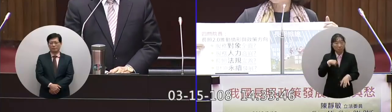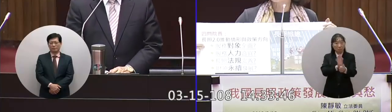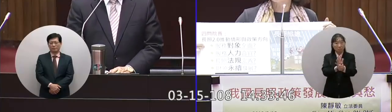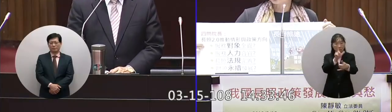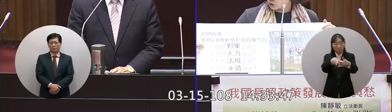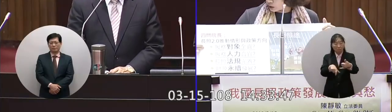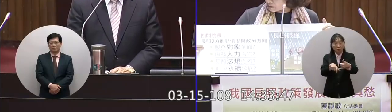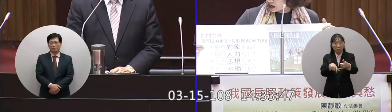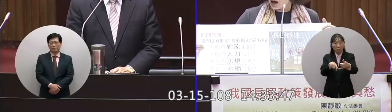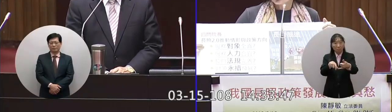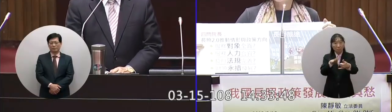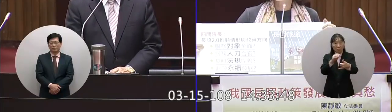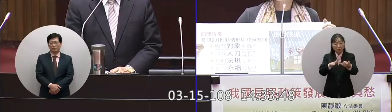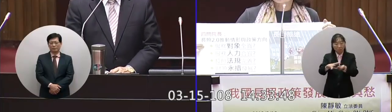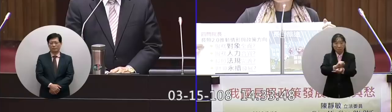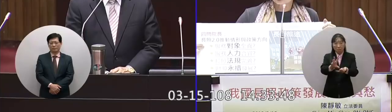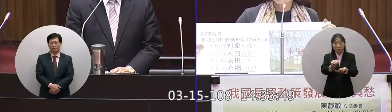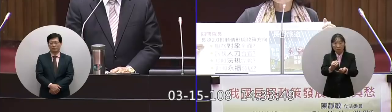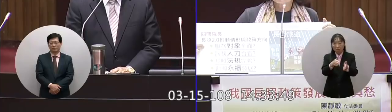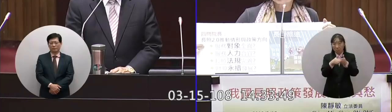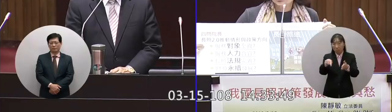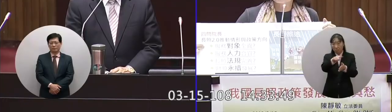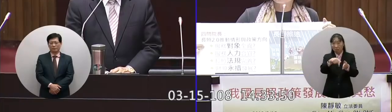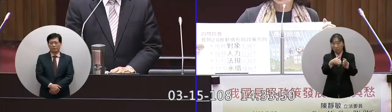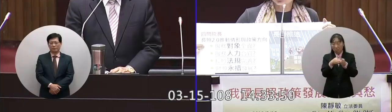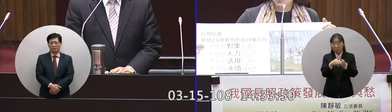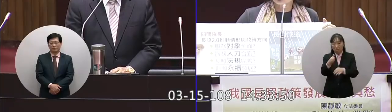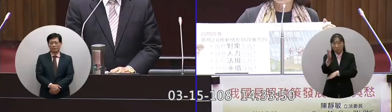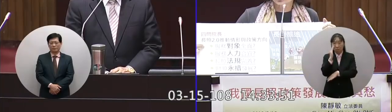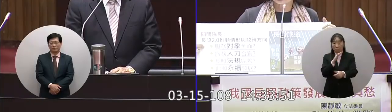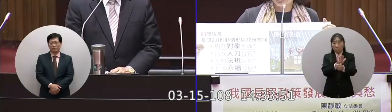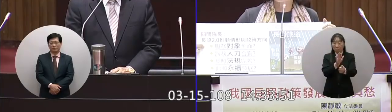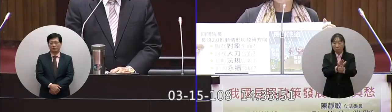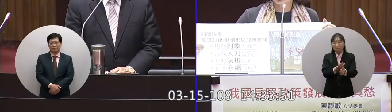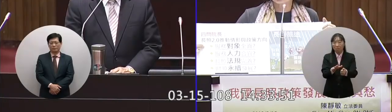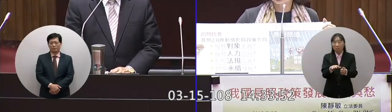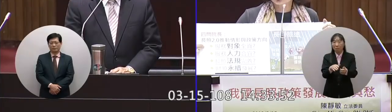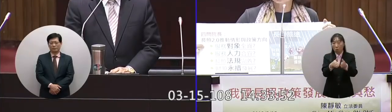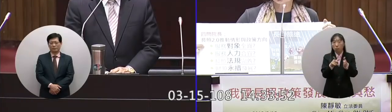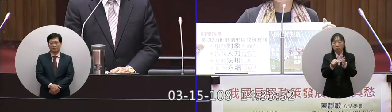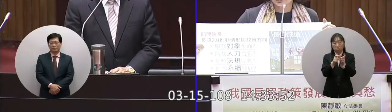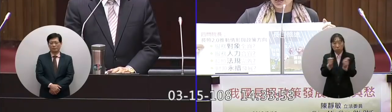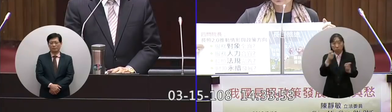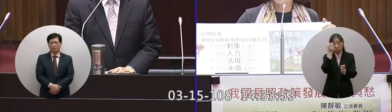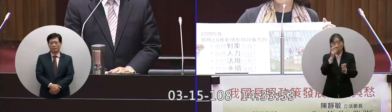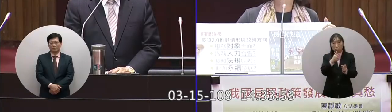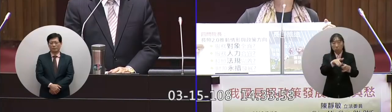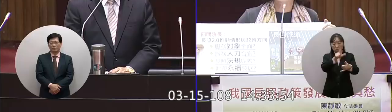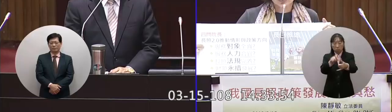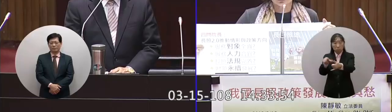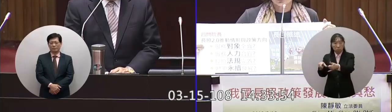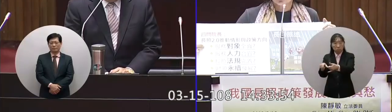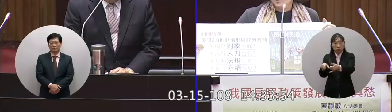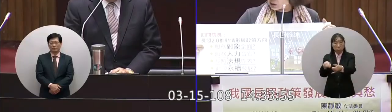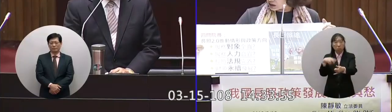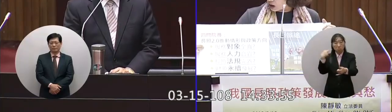的对象有没有全面？所有需要我们政府照顾的有长期照顾需求的人跟他的